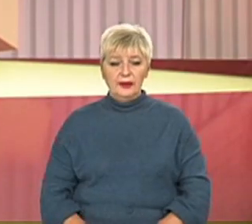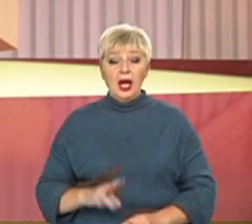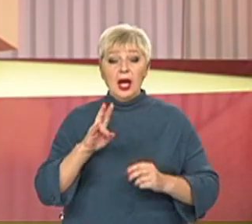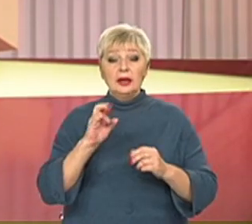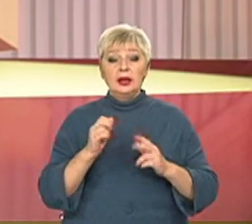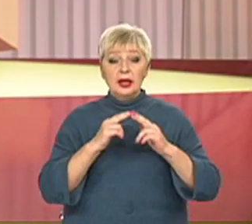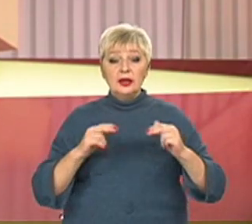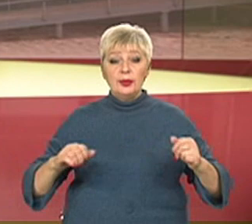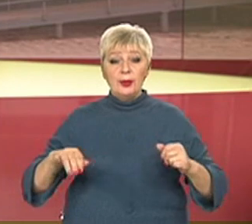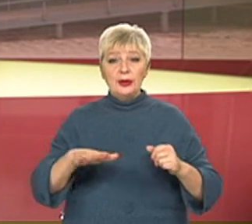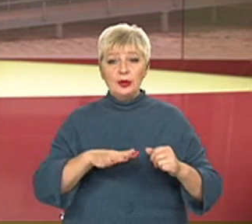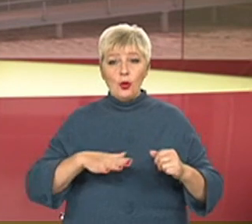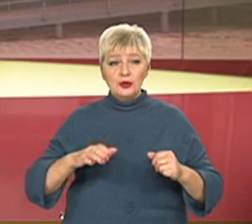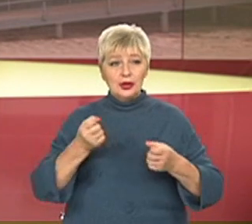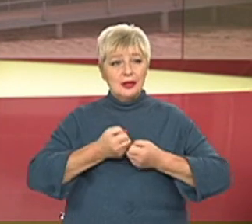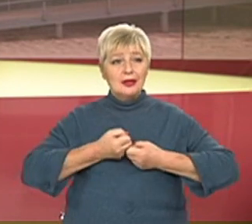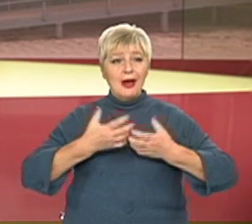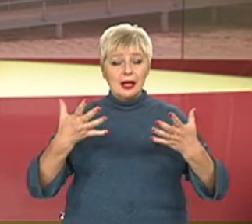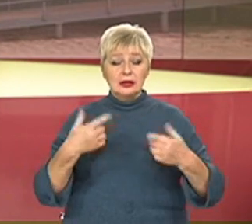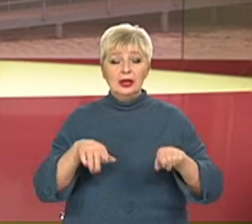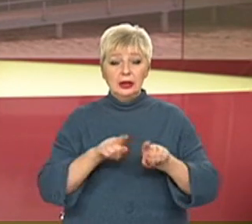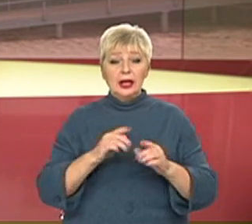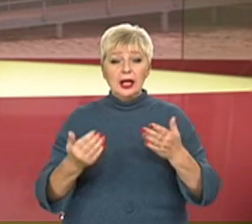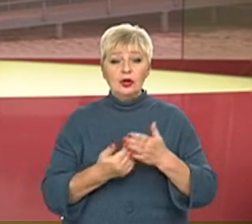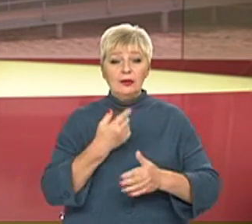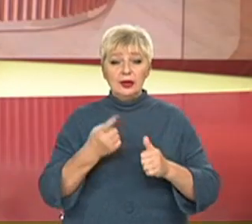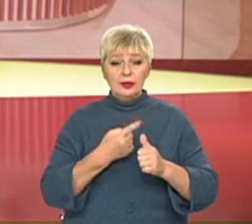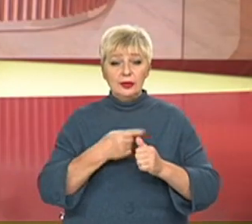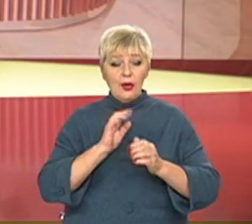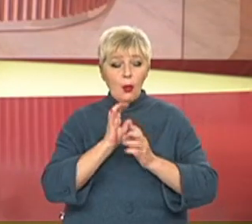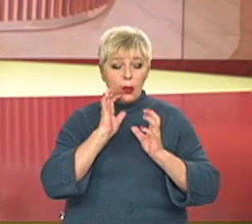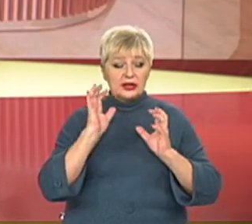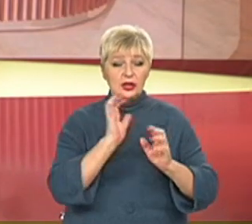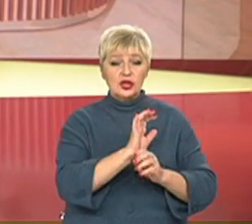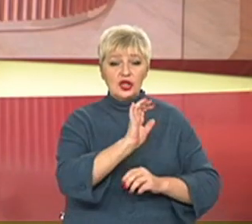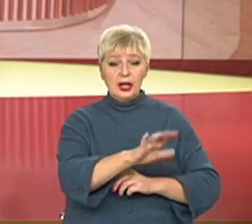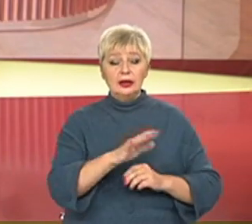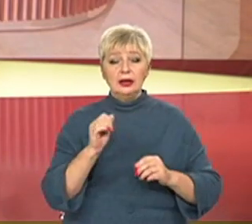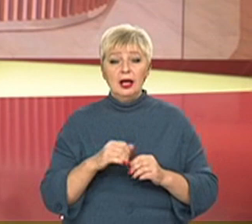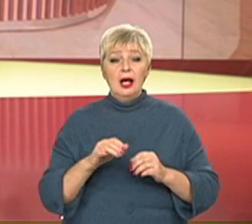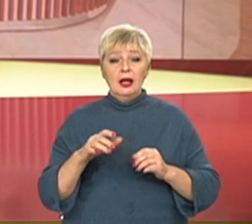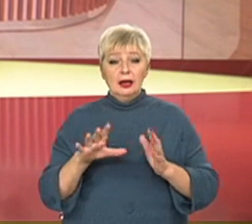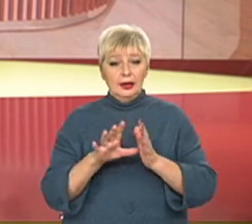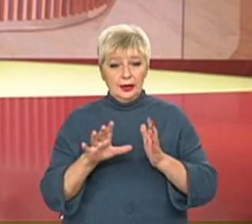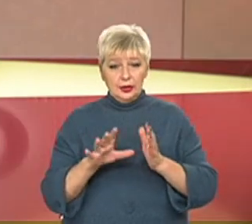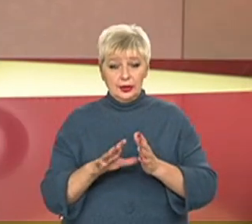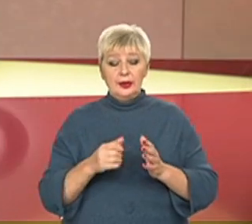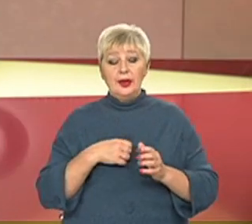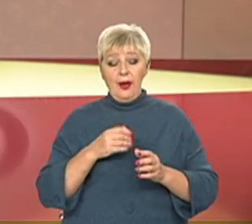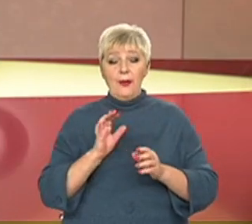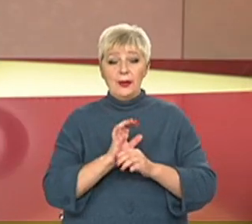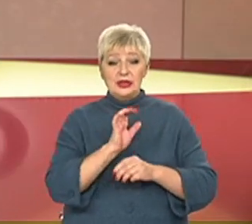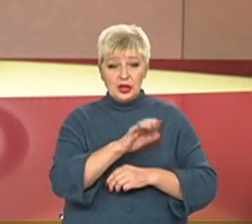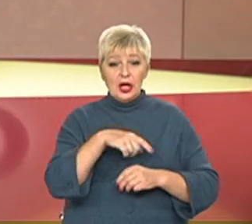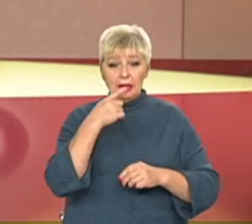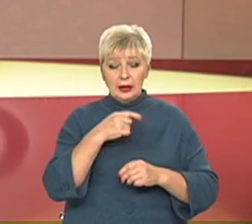На Дніпропетровщині ясно. Таке нове ім'я у постачальника електроенергії. У компанії кажуть, разом із назвою